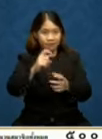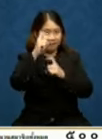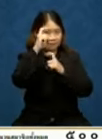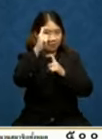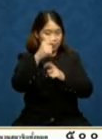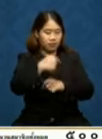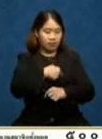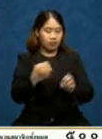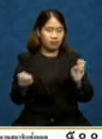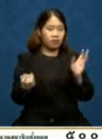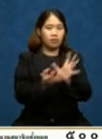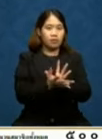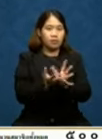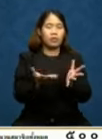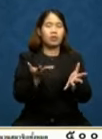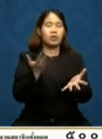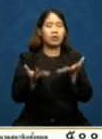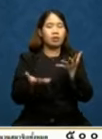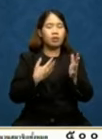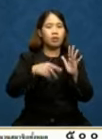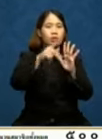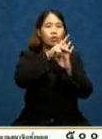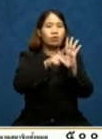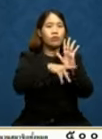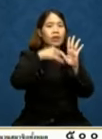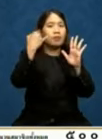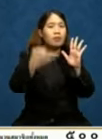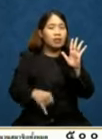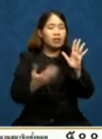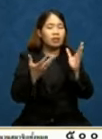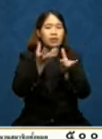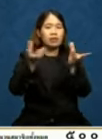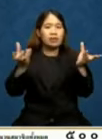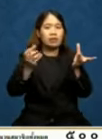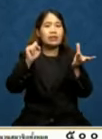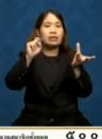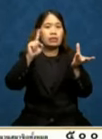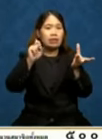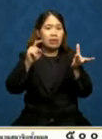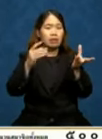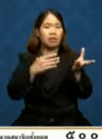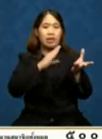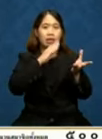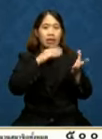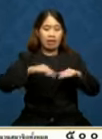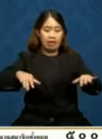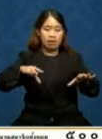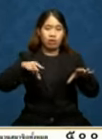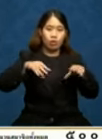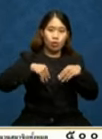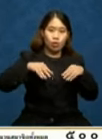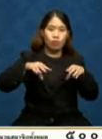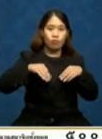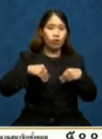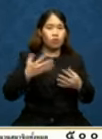ายและจิตใจหรือขัดต่อกฎหมายหรือศีลธรรมอันดีทั้งนี้ไม่ว่าเด็กจะยินยอมหรือไม่ก็ตามตอนนี้ครับมีปัญหาครับท่